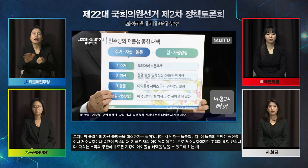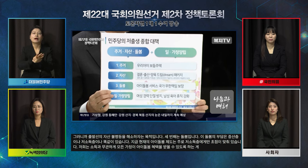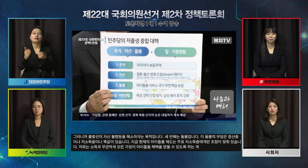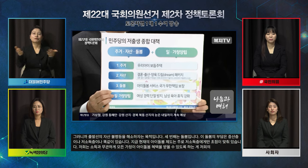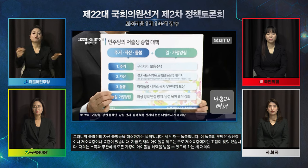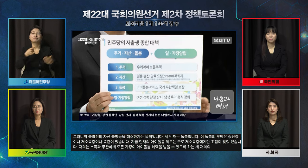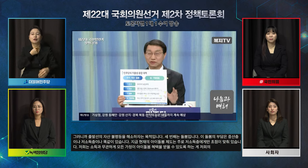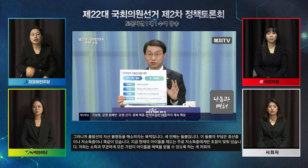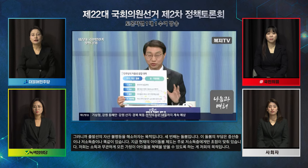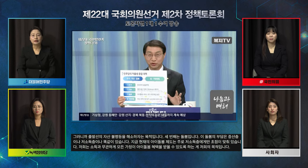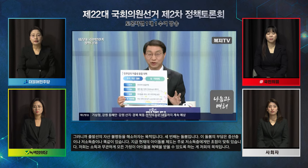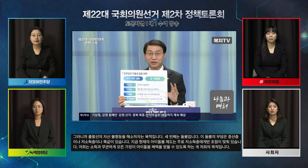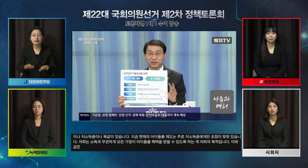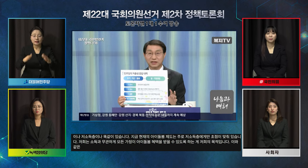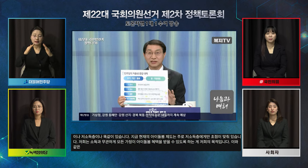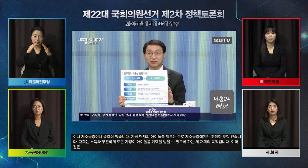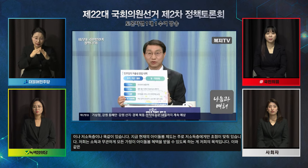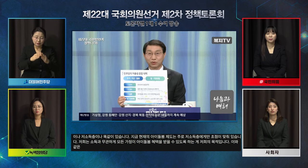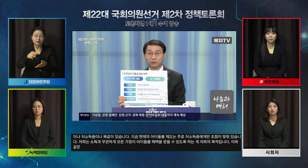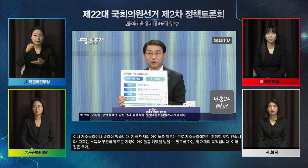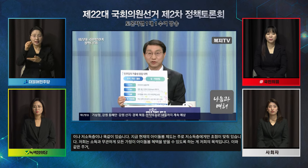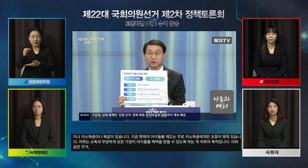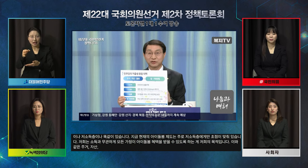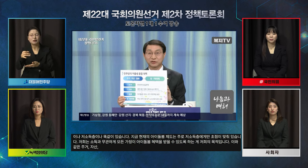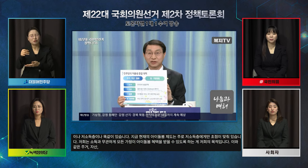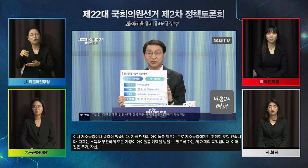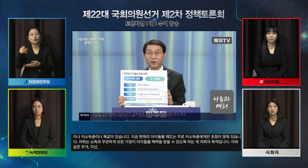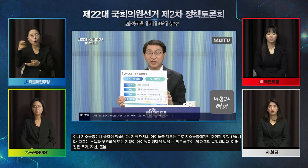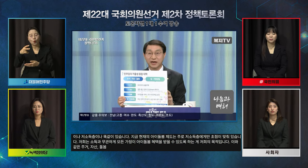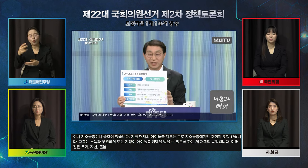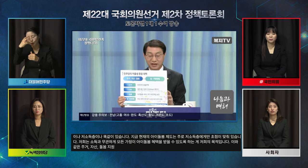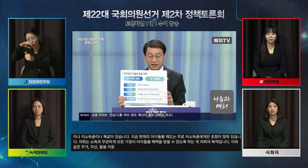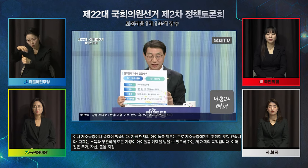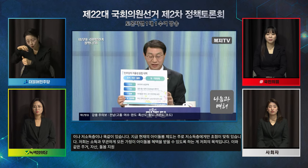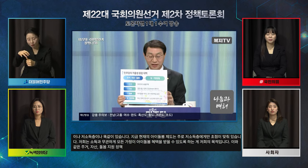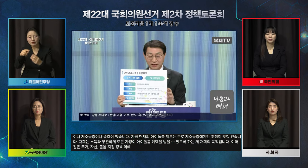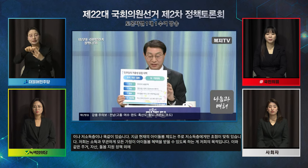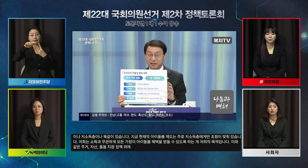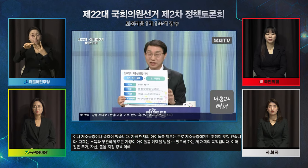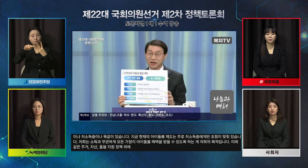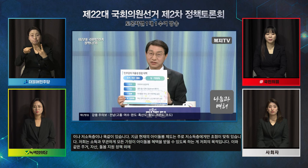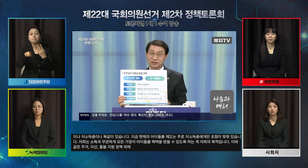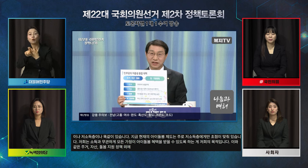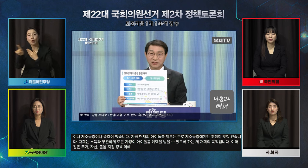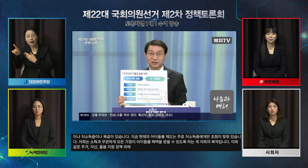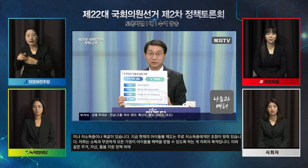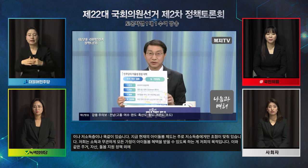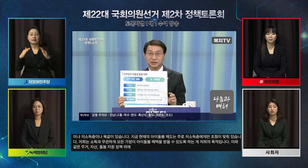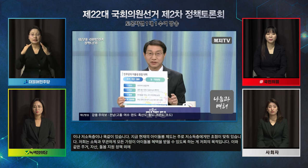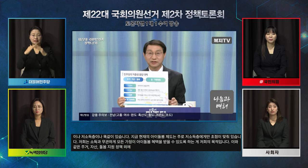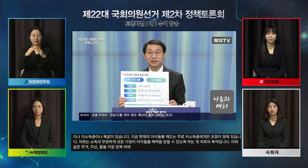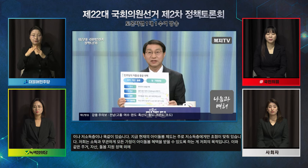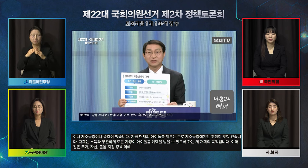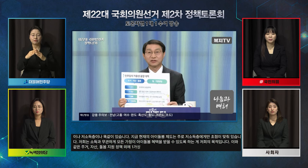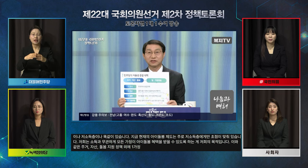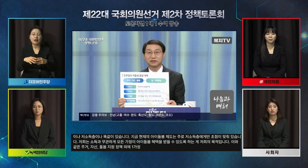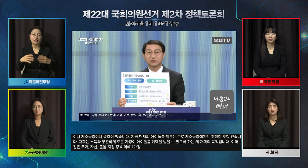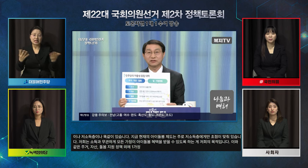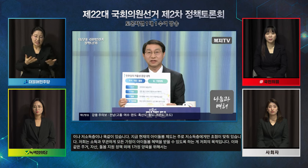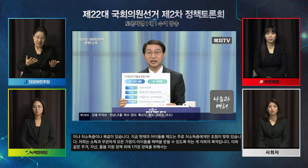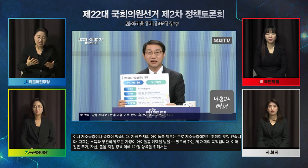목적입니다. 이와 같은 주거, 자산, 돌봄 지원 정책 외에 일, 가정, 양육을 위해서는